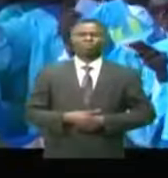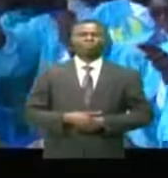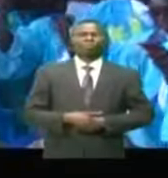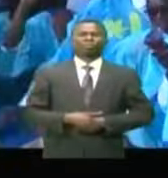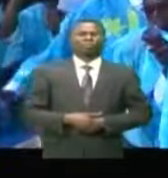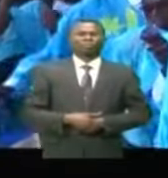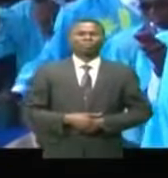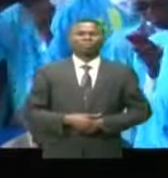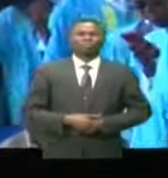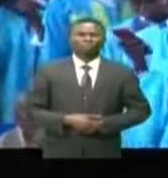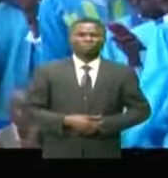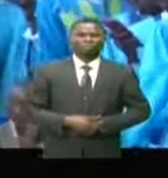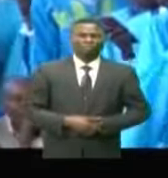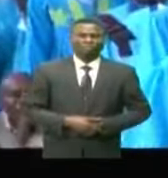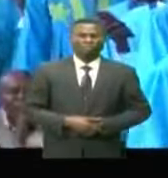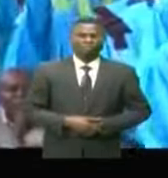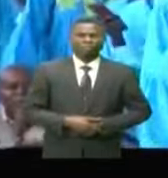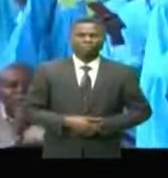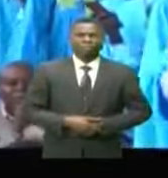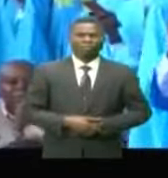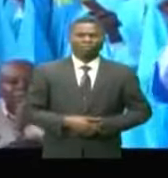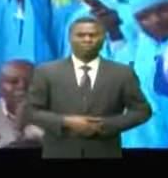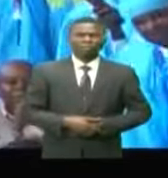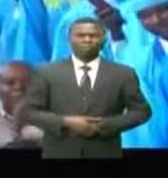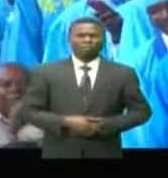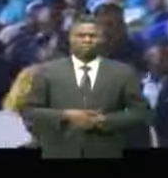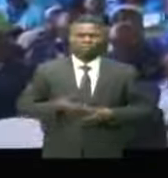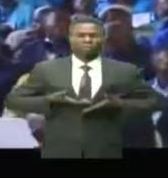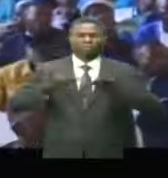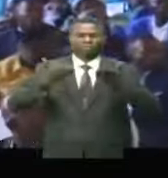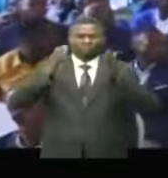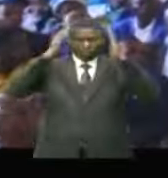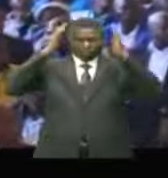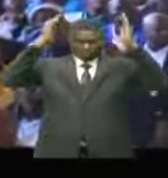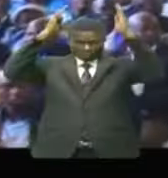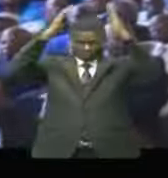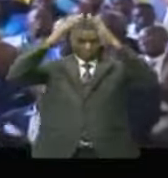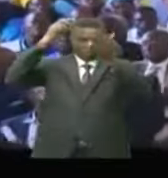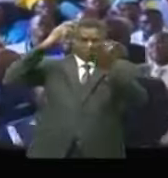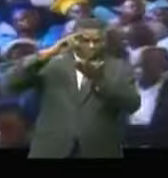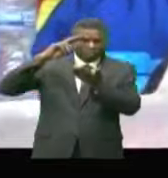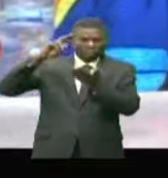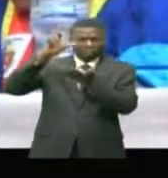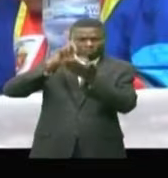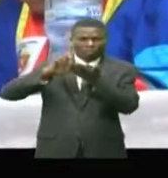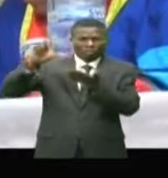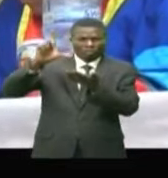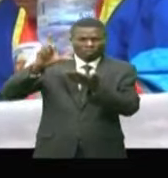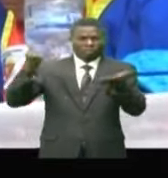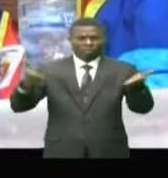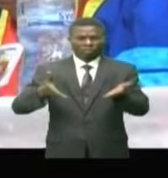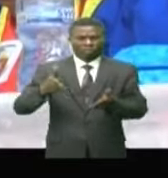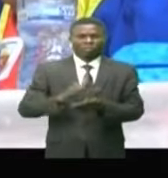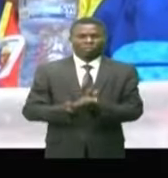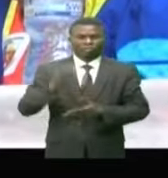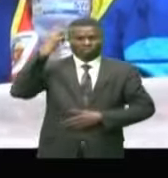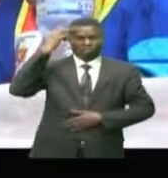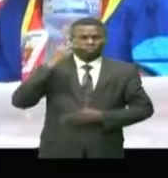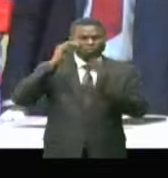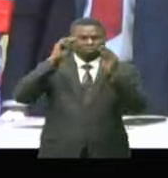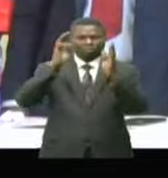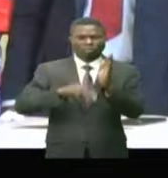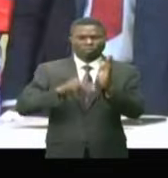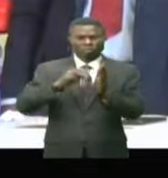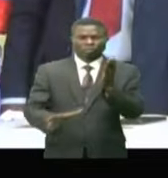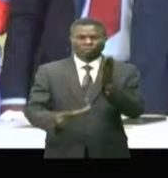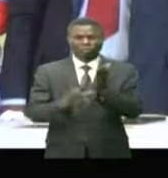C'est près de 330 lauréats qui ont été concernés par cette collation des grades académiques en présence du délégué du ministre de l'ESU, du vice-gouverneur